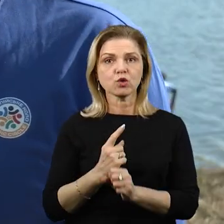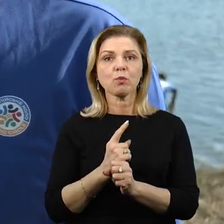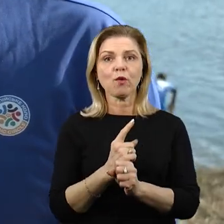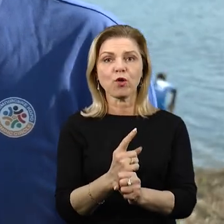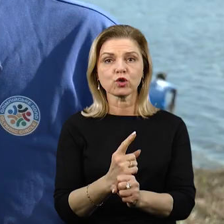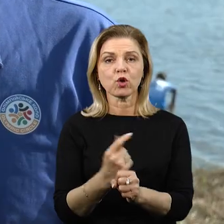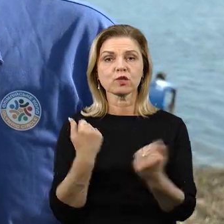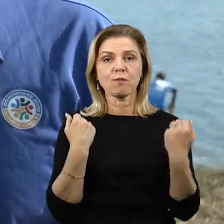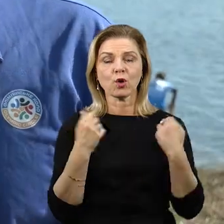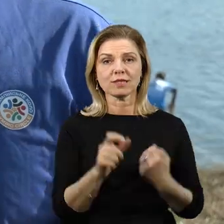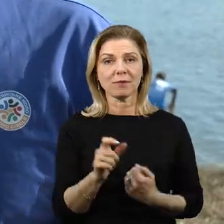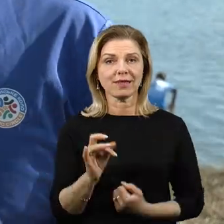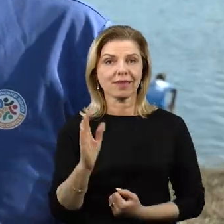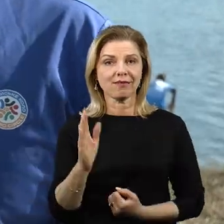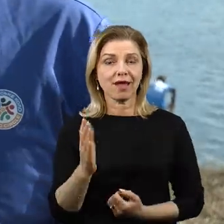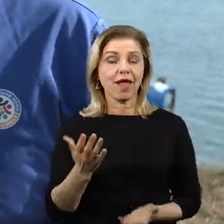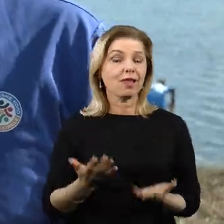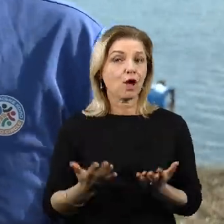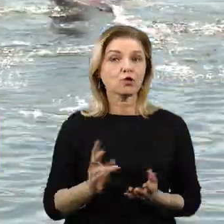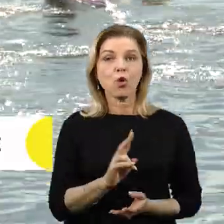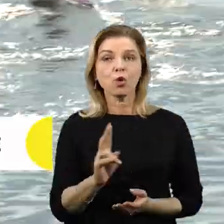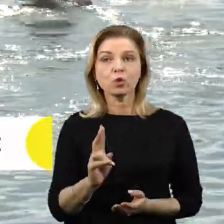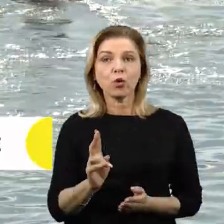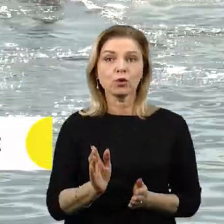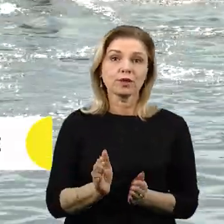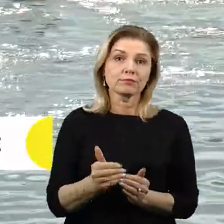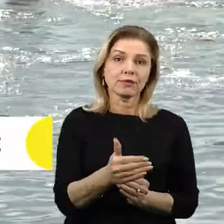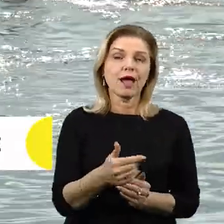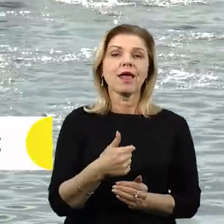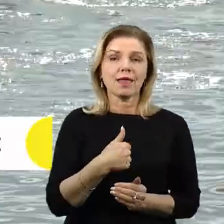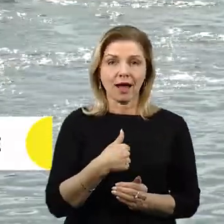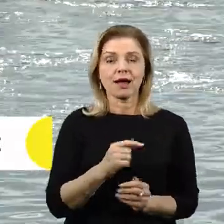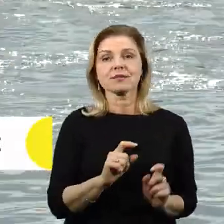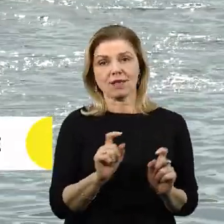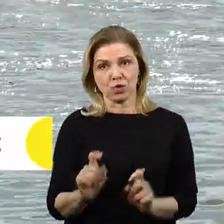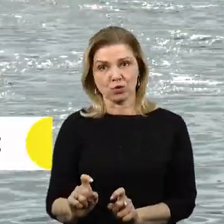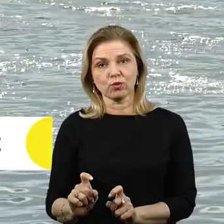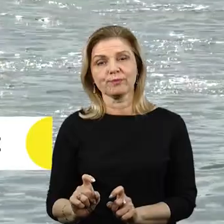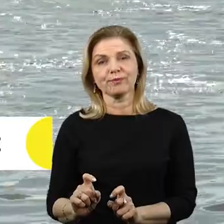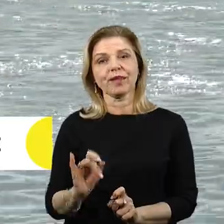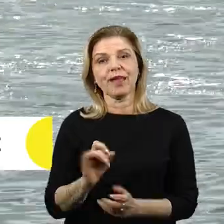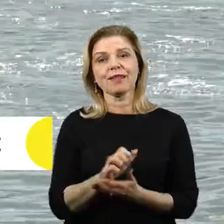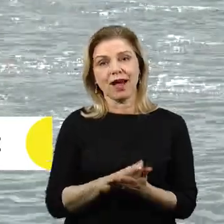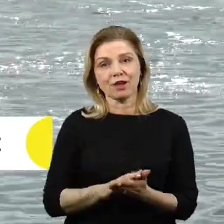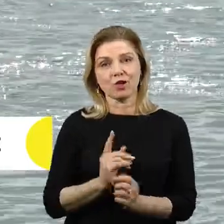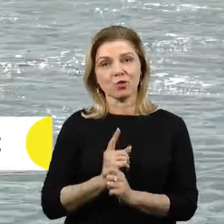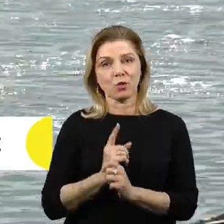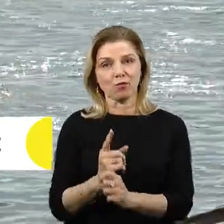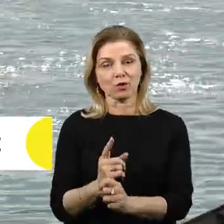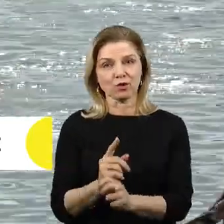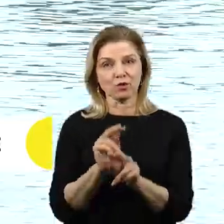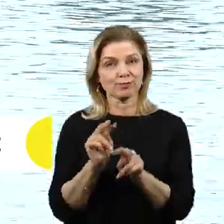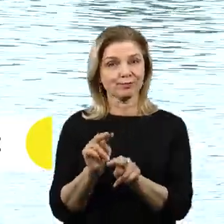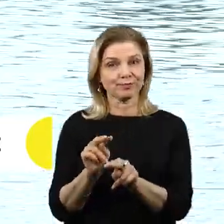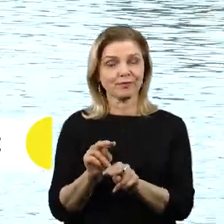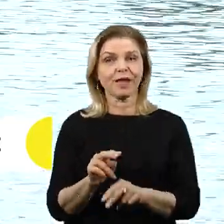якщо що якщо хто-то виворачується я його саджу І дальше супроводжує в